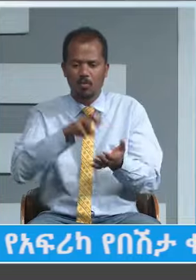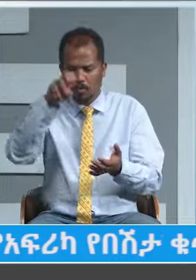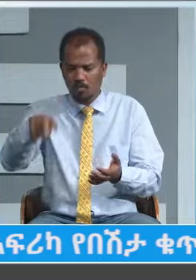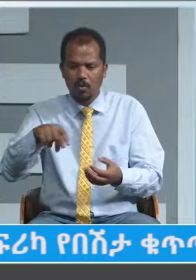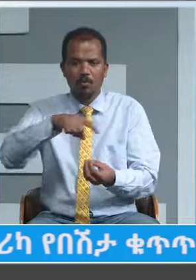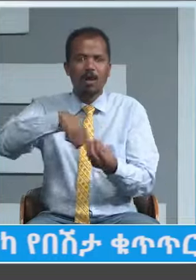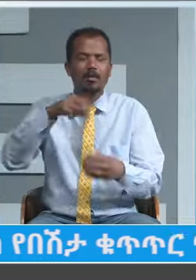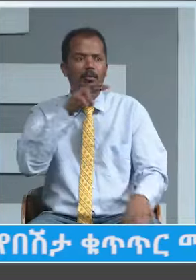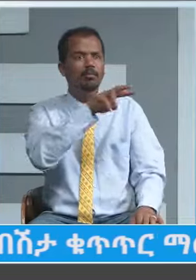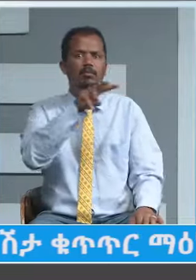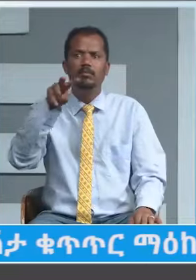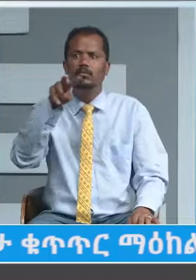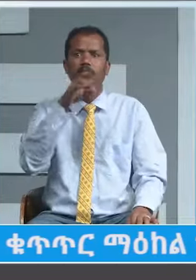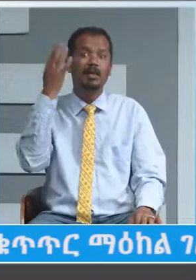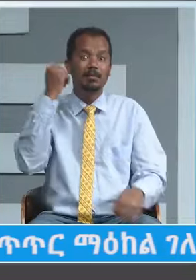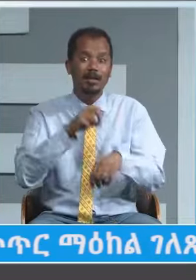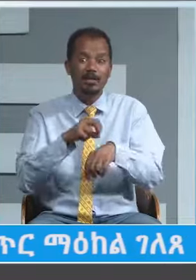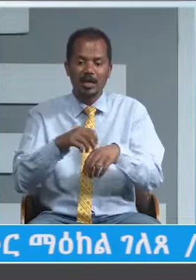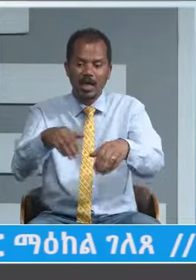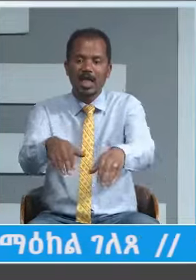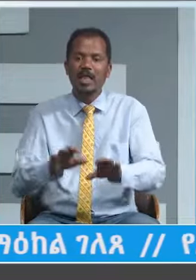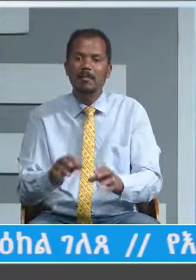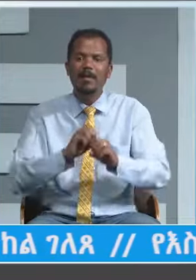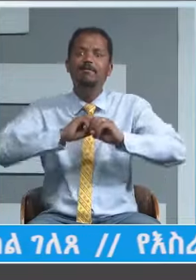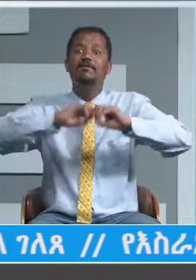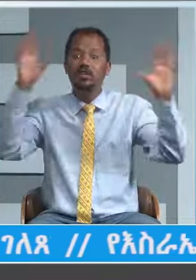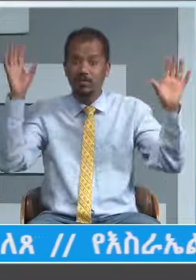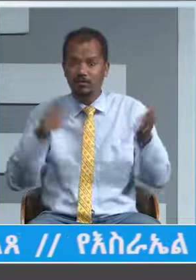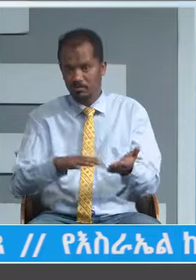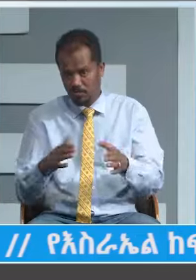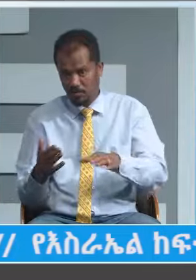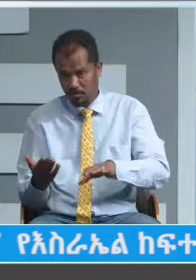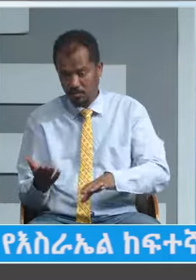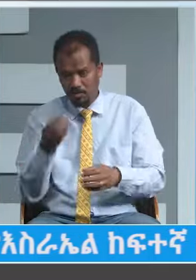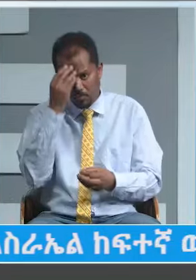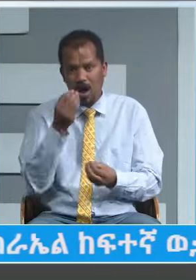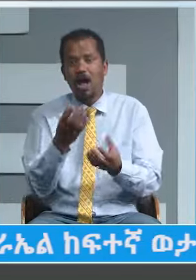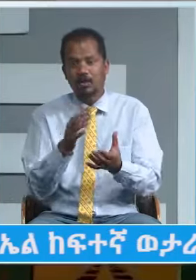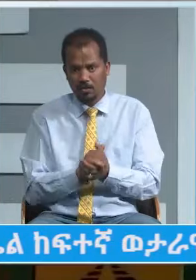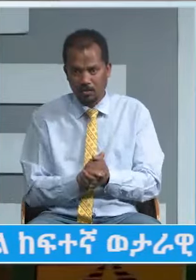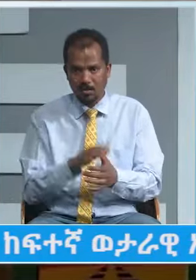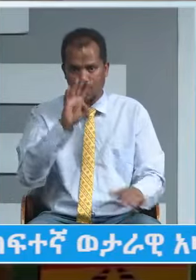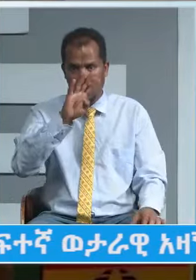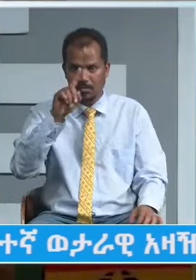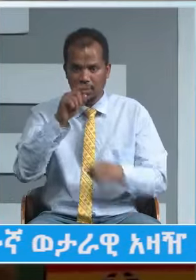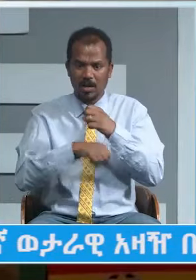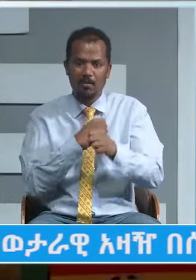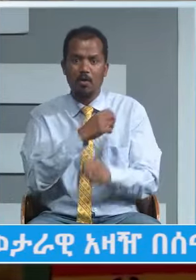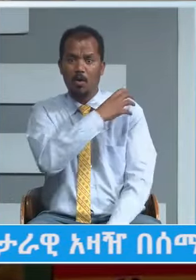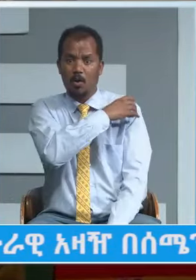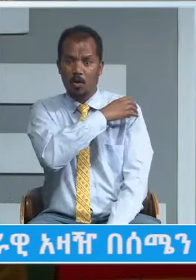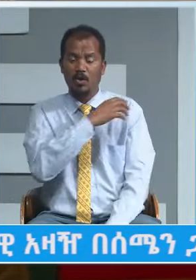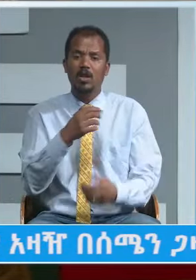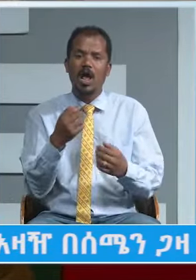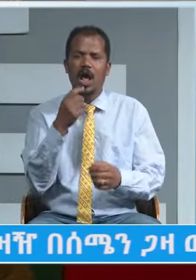ወርዶ በአካባቢው ቅኝት እያደረገ በነበረበት ወቅት የተቀበረ ፈንጂ ፈንድቶ መሞቱን አስታውቀዋል። የ41 ዓመቱ